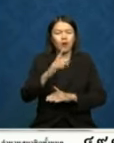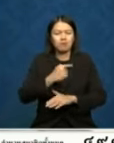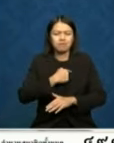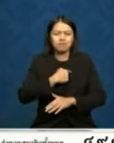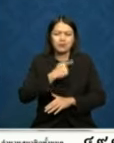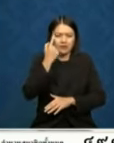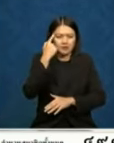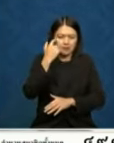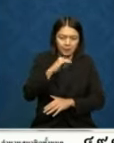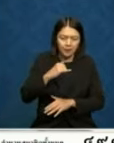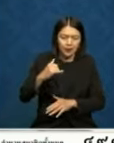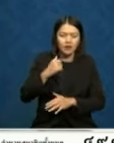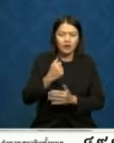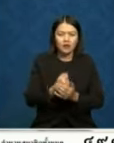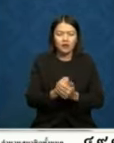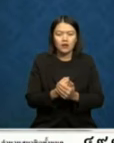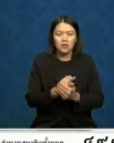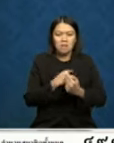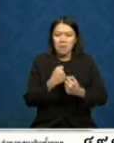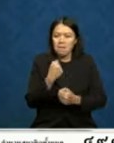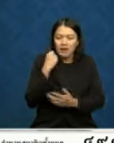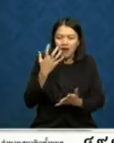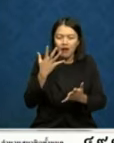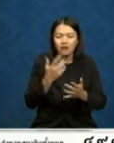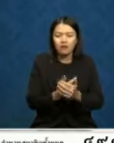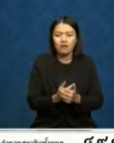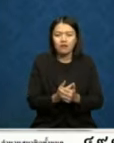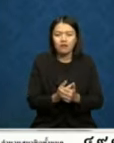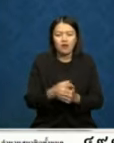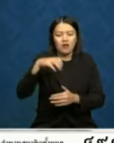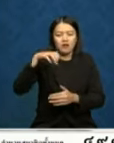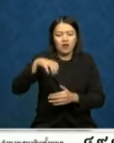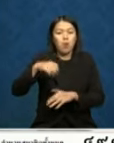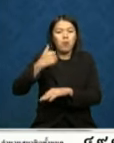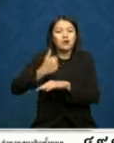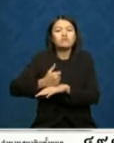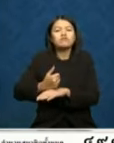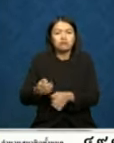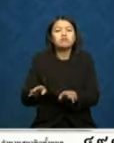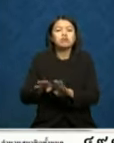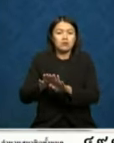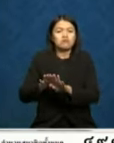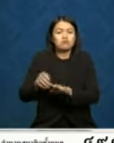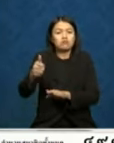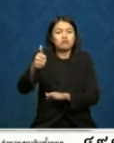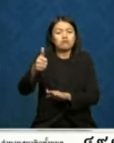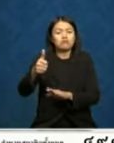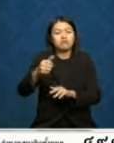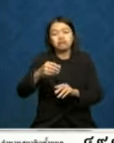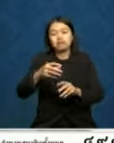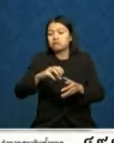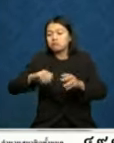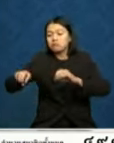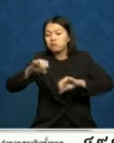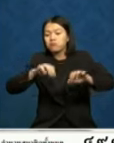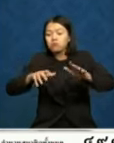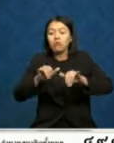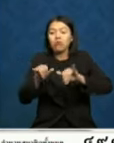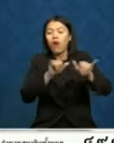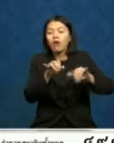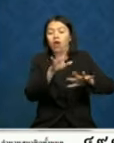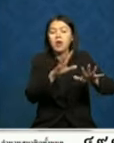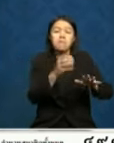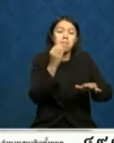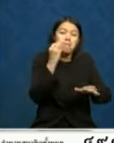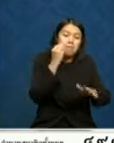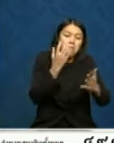ล้วท่านทราบไหมครับอธิบดีกรมพินิจบอกว่าปิดก็ได้ก ก็กระจายเด็กไปอยู่ที่อื่นไปบ้านเมตตา